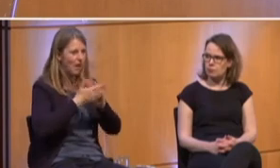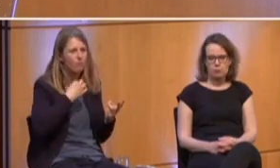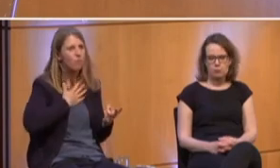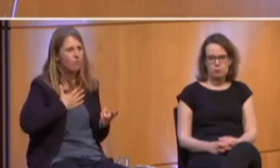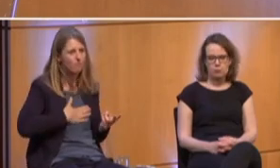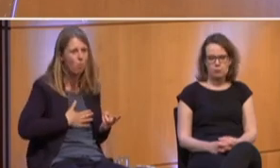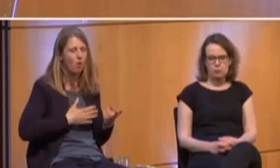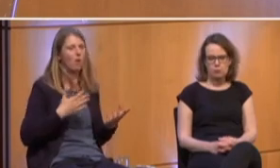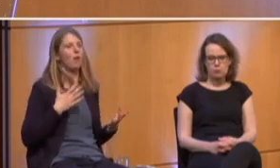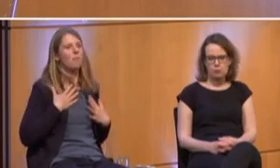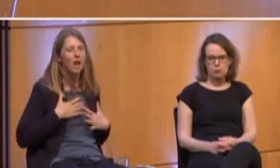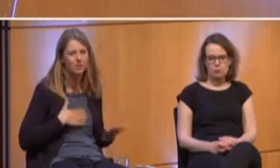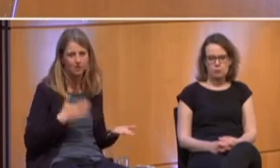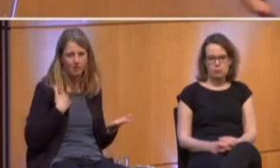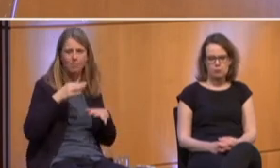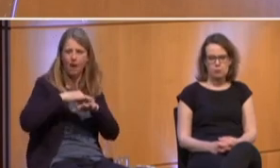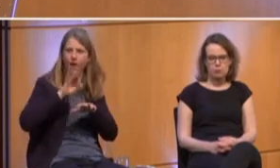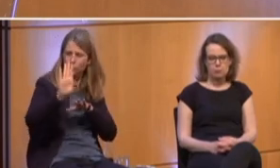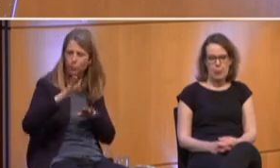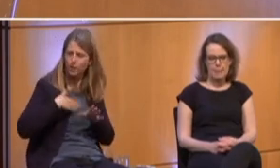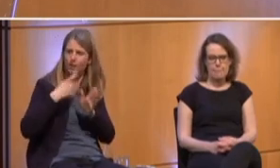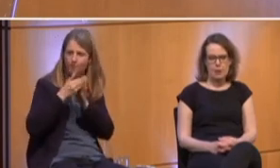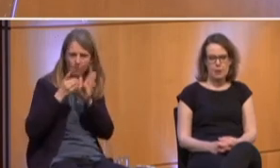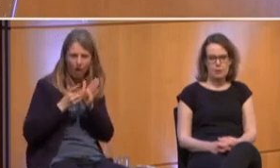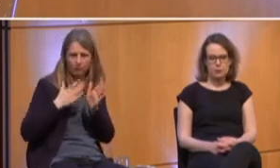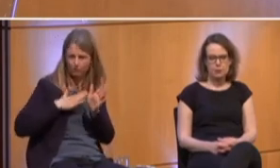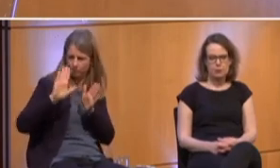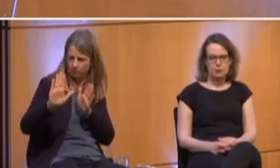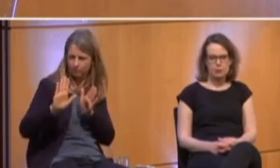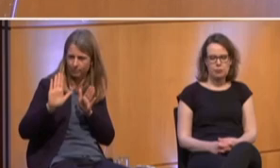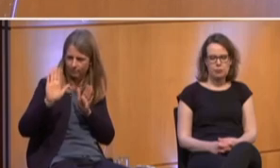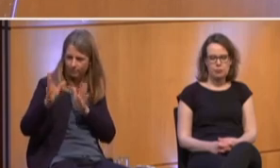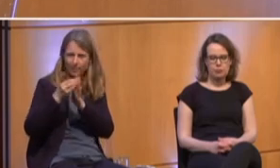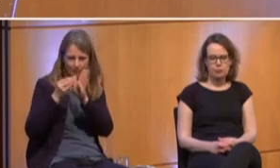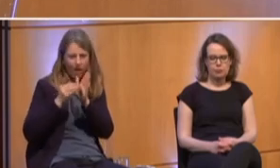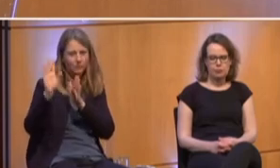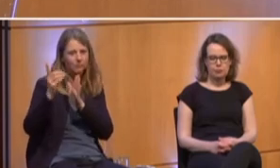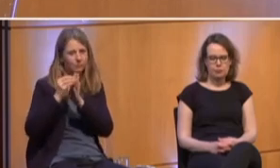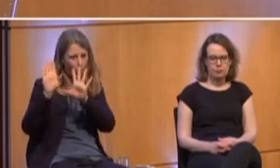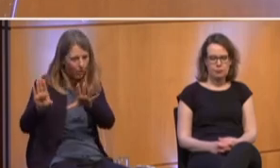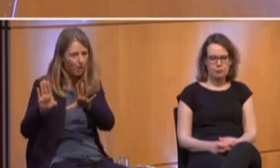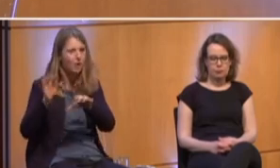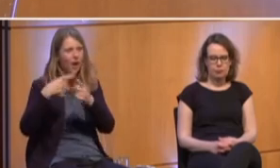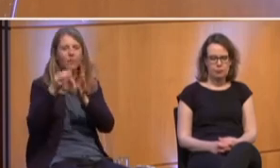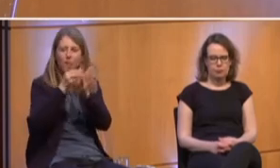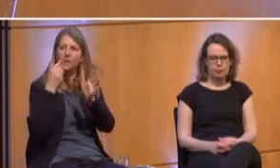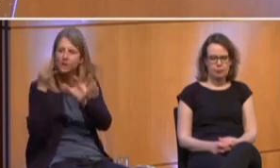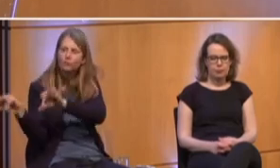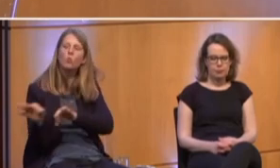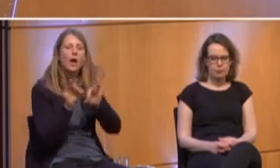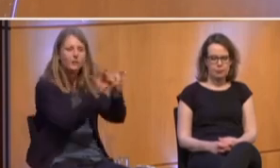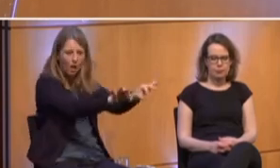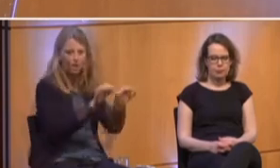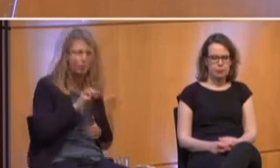und so weiter. Ich erlaube meinem Arzt, die Daten, die ich bei ihm oder er über mich erhoben hat, einem anderen Arzt weiterzuleiten über